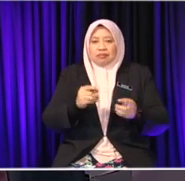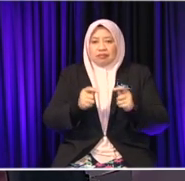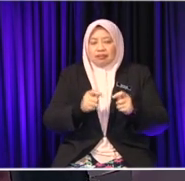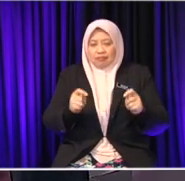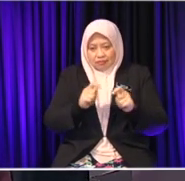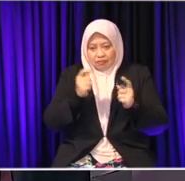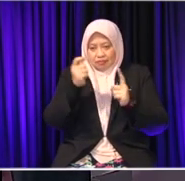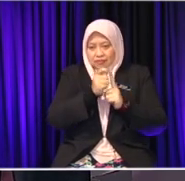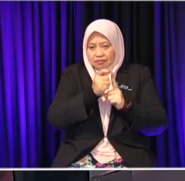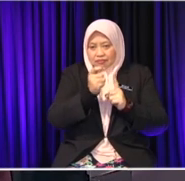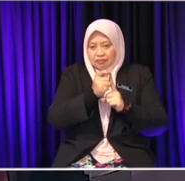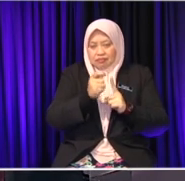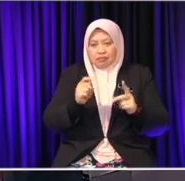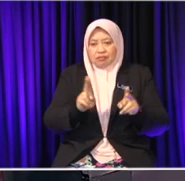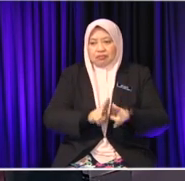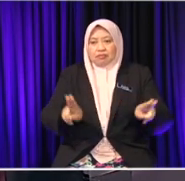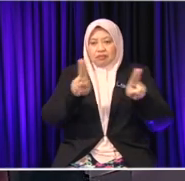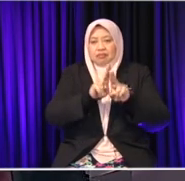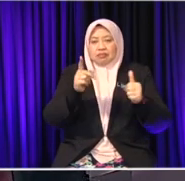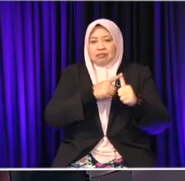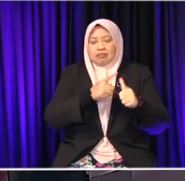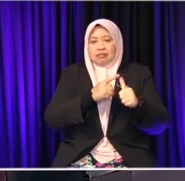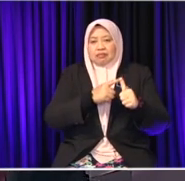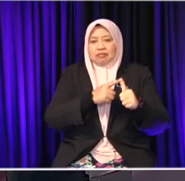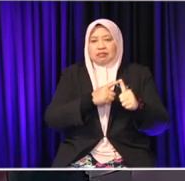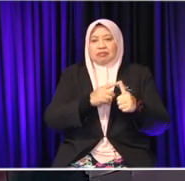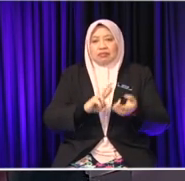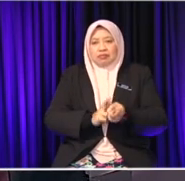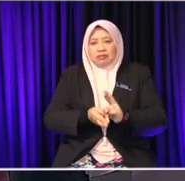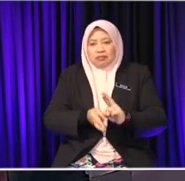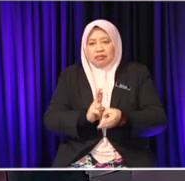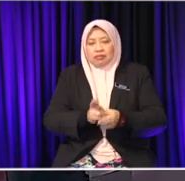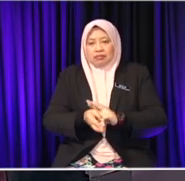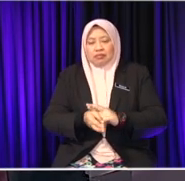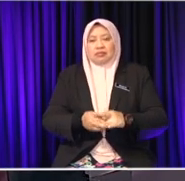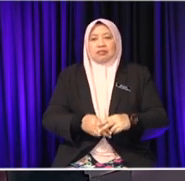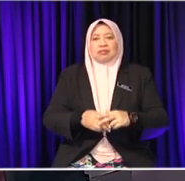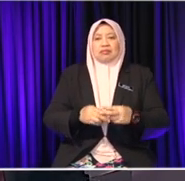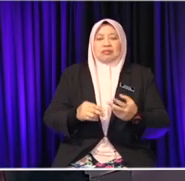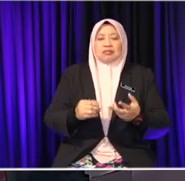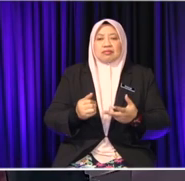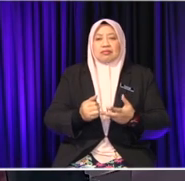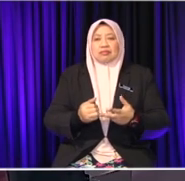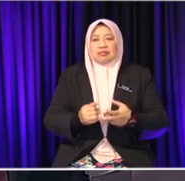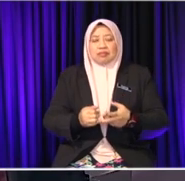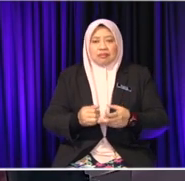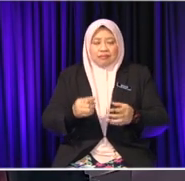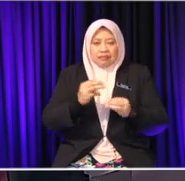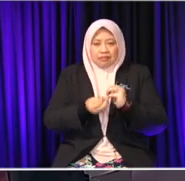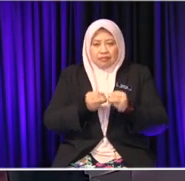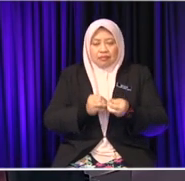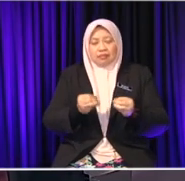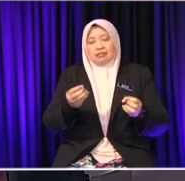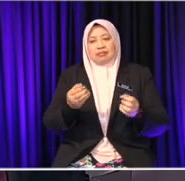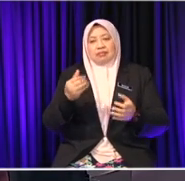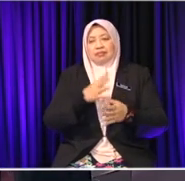Oke antaranya adalah resiko oke tidak tebal Oke musibah dan sebagainya